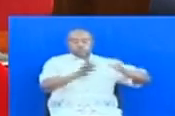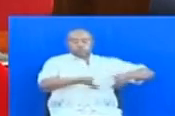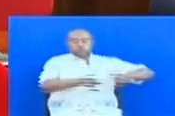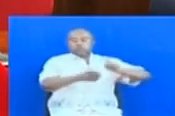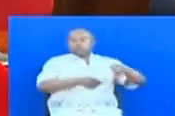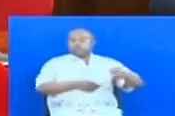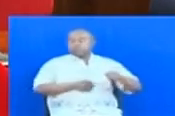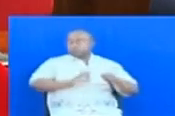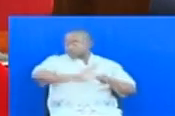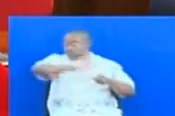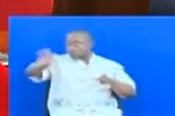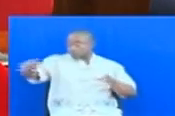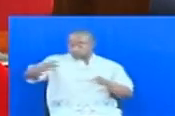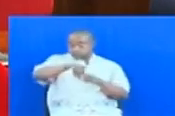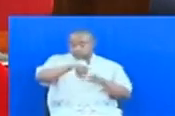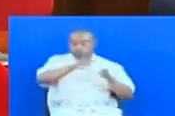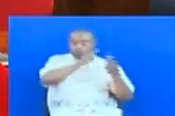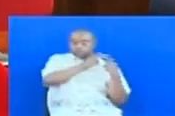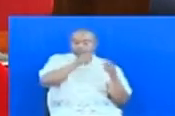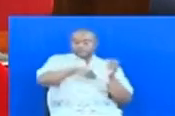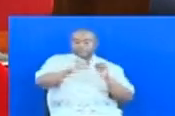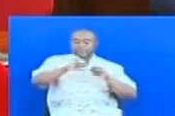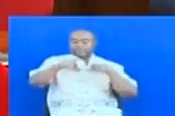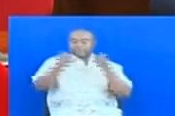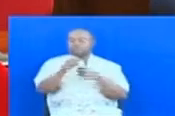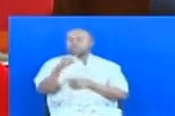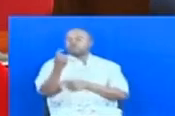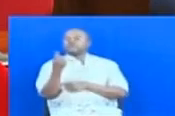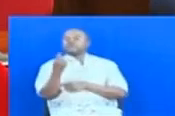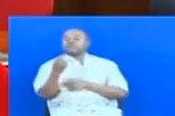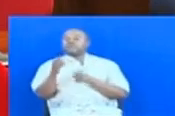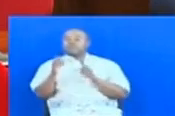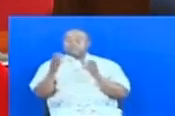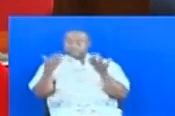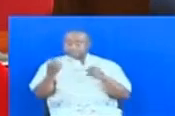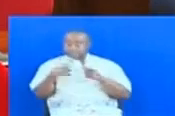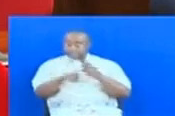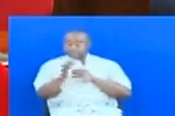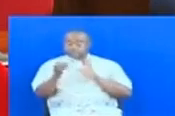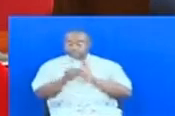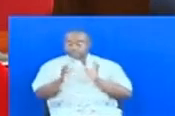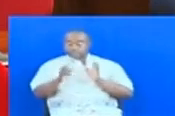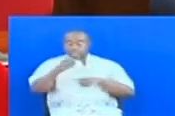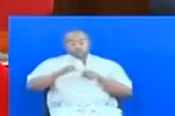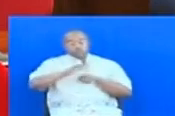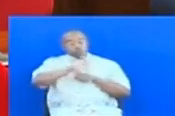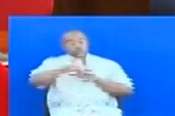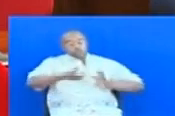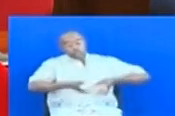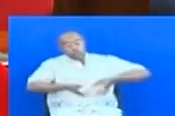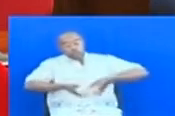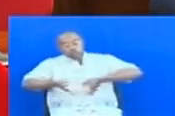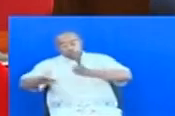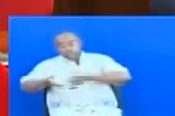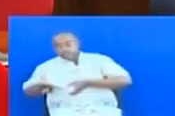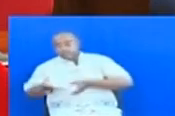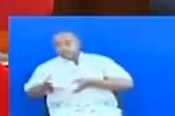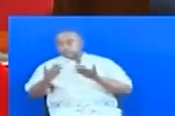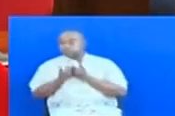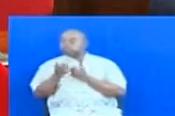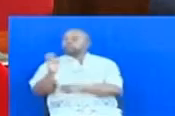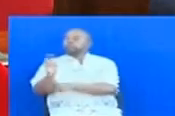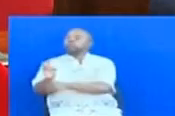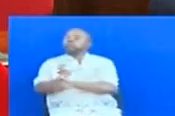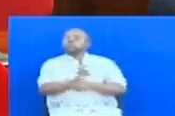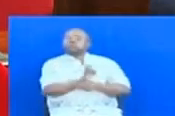ili wote wajibike kwenye taasisi moja, kwa sababu kwa mujibu wa sheria sasa miradi yote ya umwagiliaji nchini inakwenda inasimamiwa